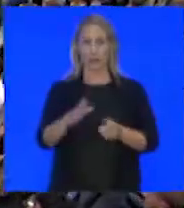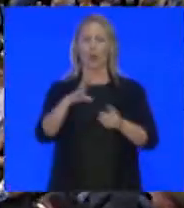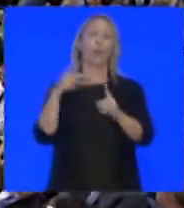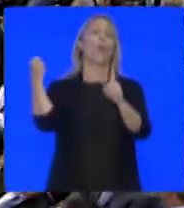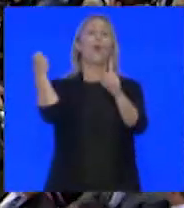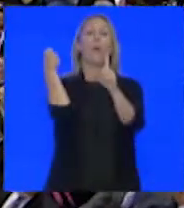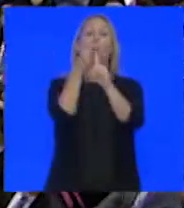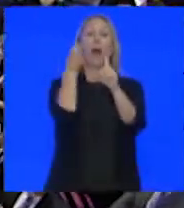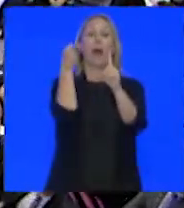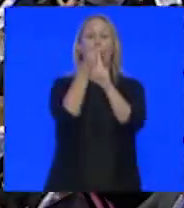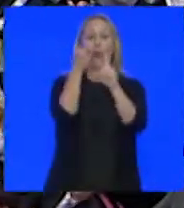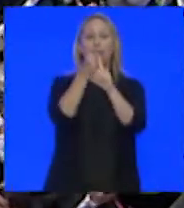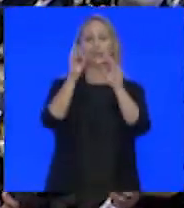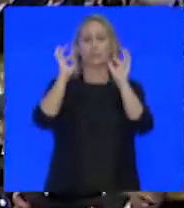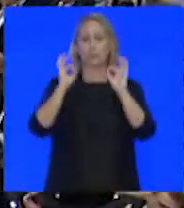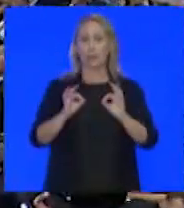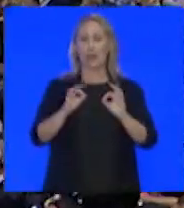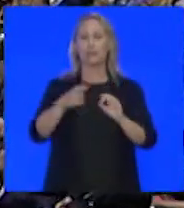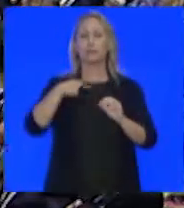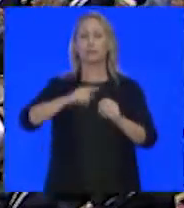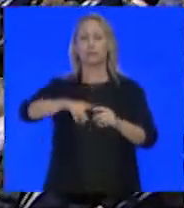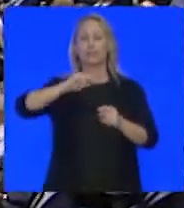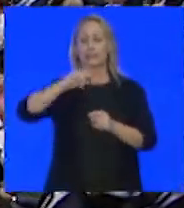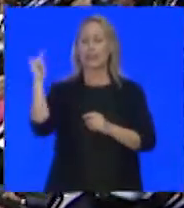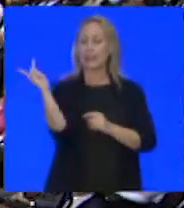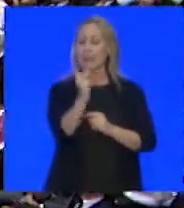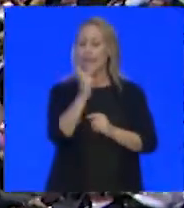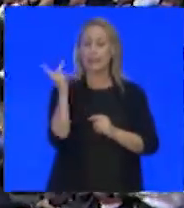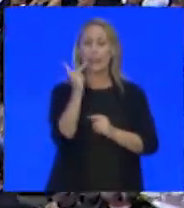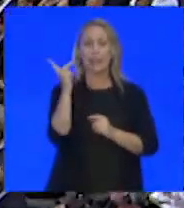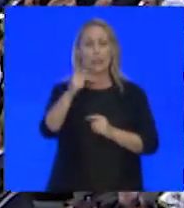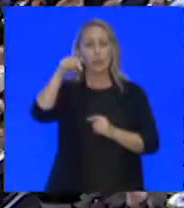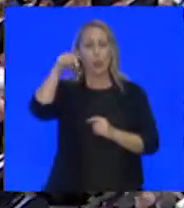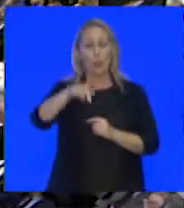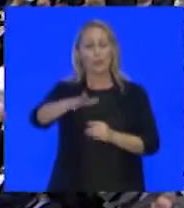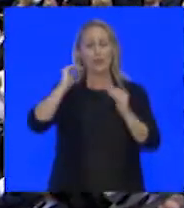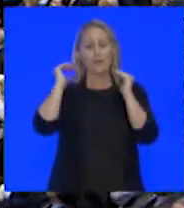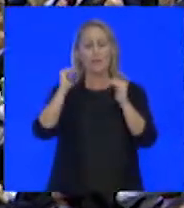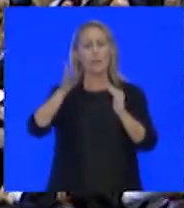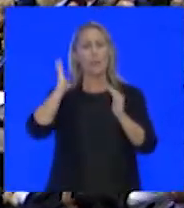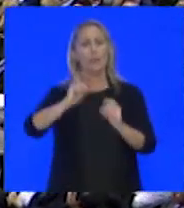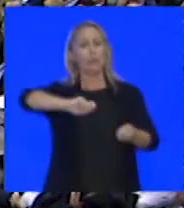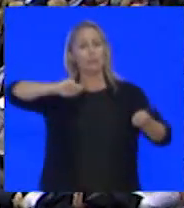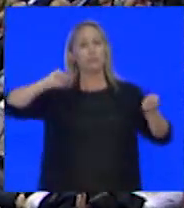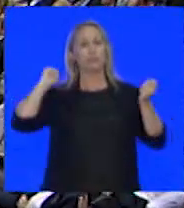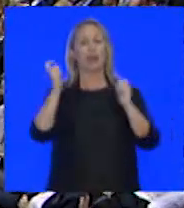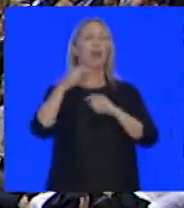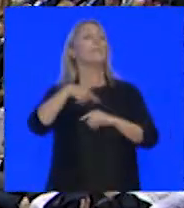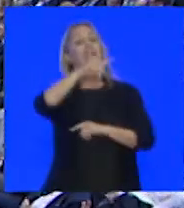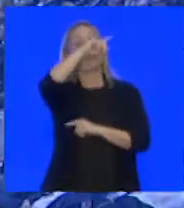είναι και πάλι δυσχερής. Η επιμονή μας, όμως, παραμένει ακατάβλητη, αλλά και τα έπαθα του